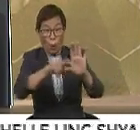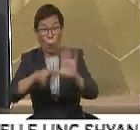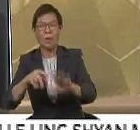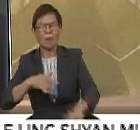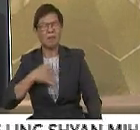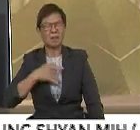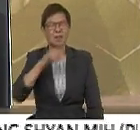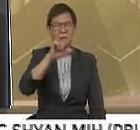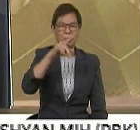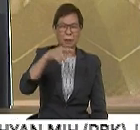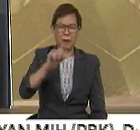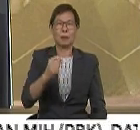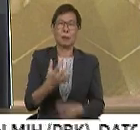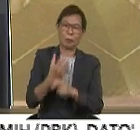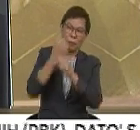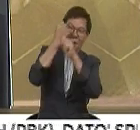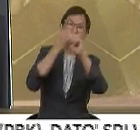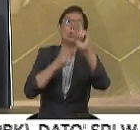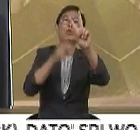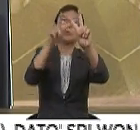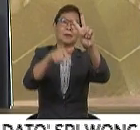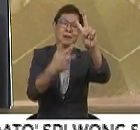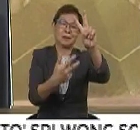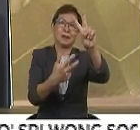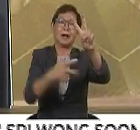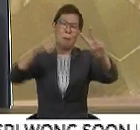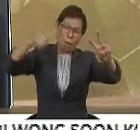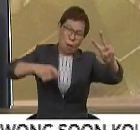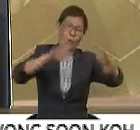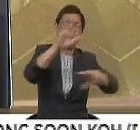GPS dapat 23, dia memerlukan 55.